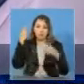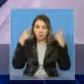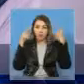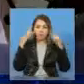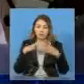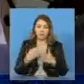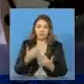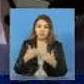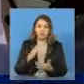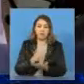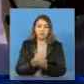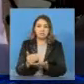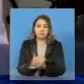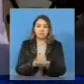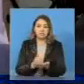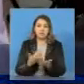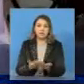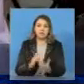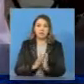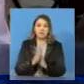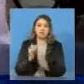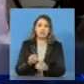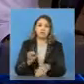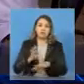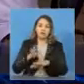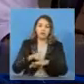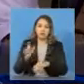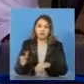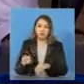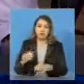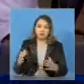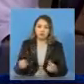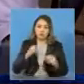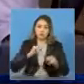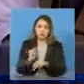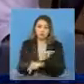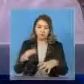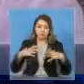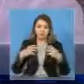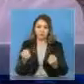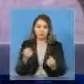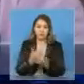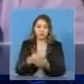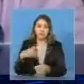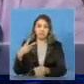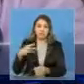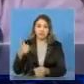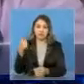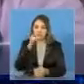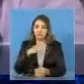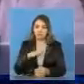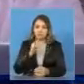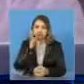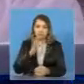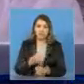бойына тәжірибе болып жинақталды. Алдына келген науқасты аяққа тұрғызып жүргеніне 20 жылдан асты. Орталық басшылығы да Жанаргүл